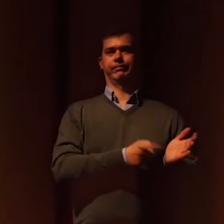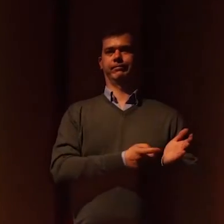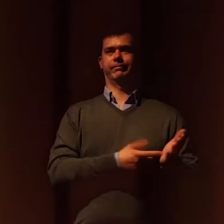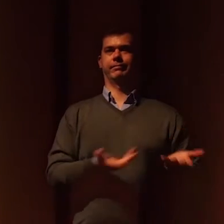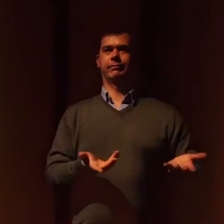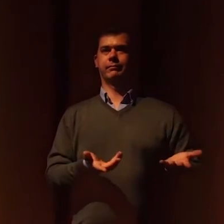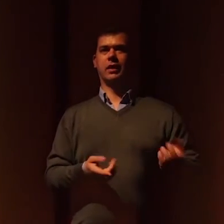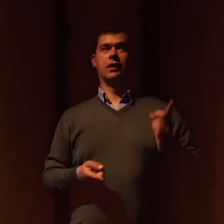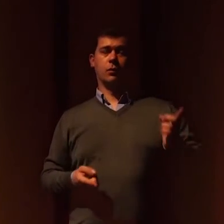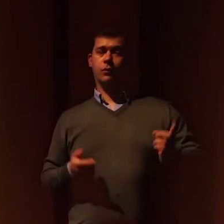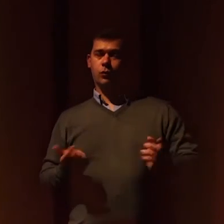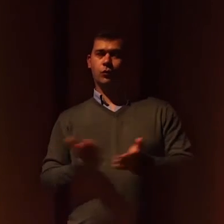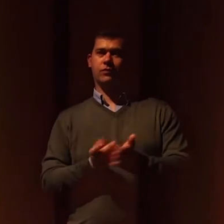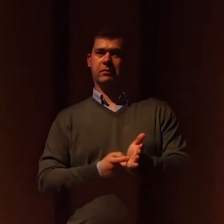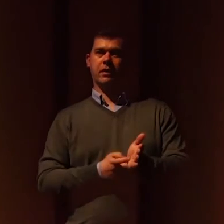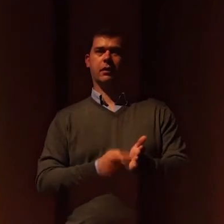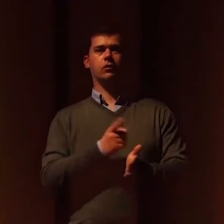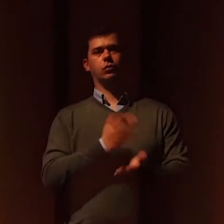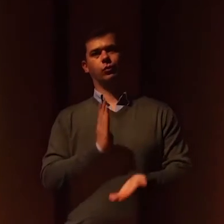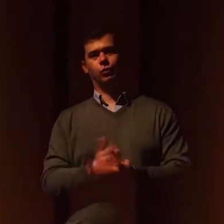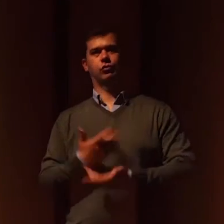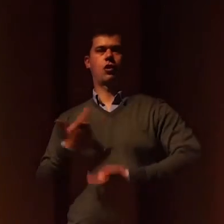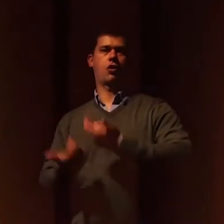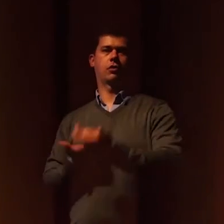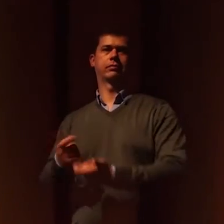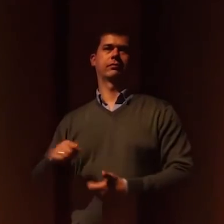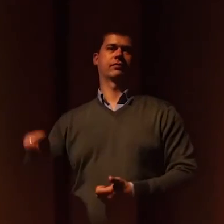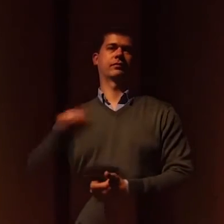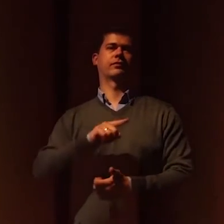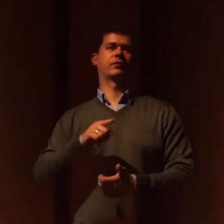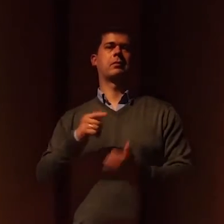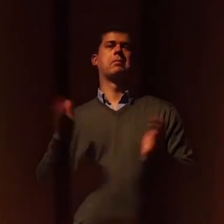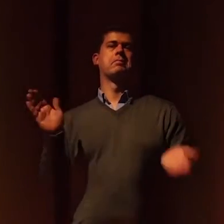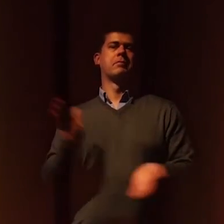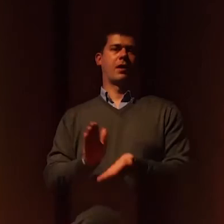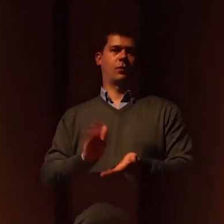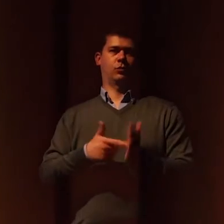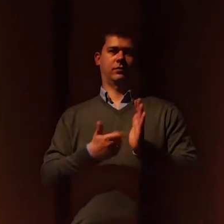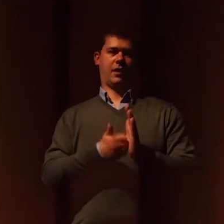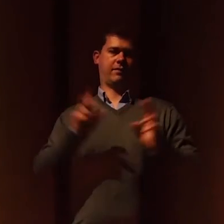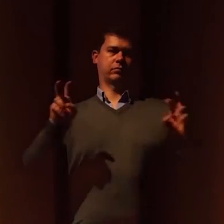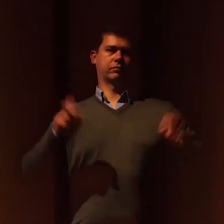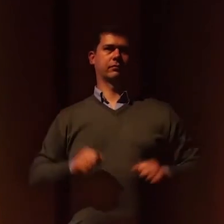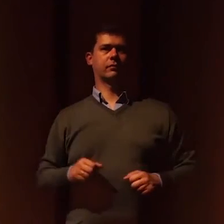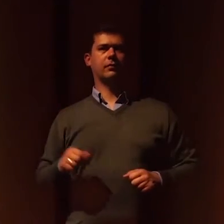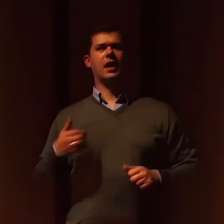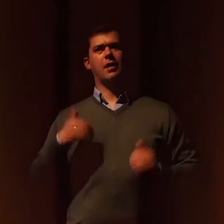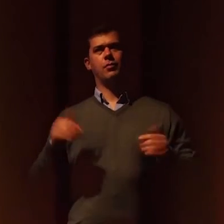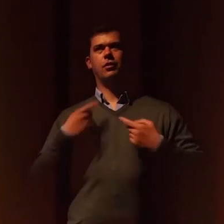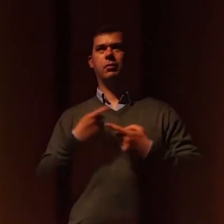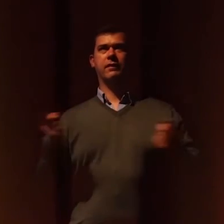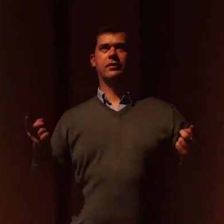wymogi takie były musieliśmy wprowadzić przygotowaną tą małą ustawę ja mogę tylko powiedzieć